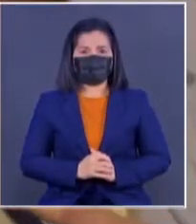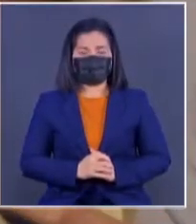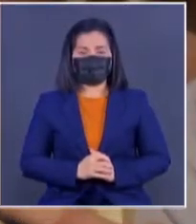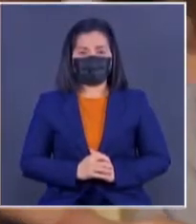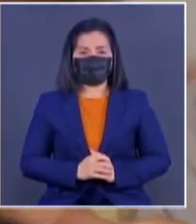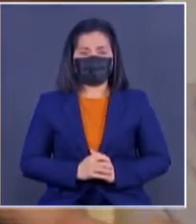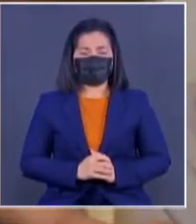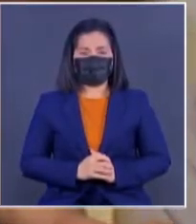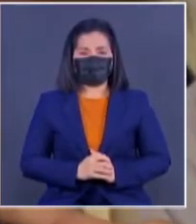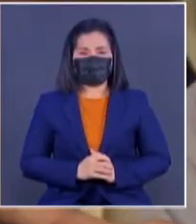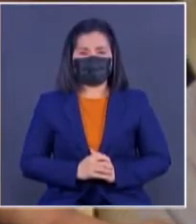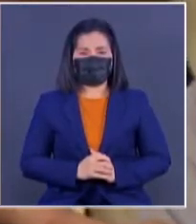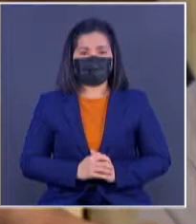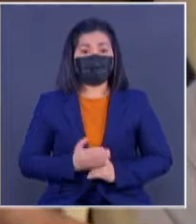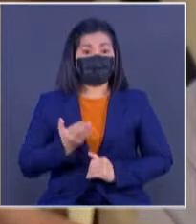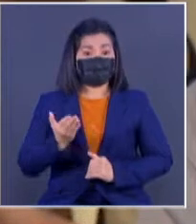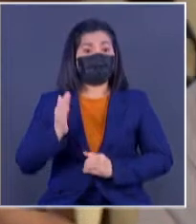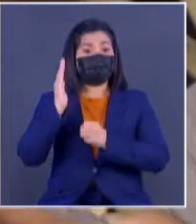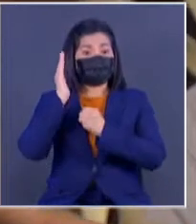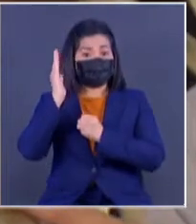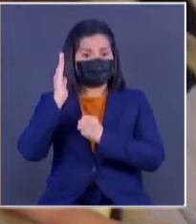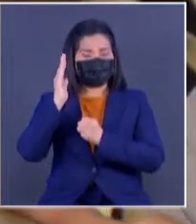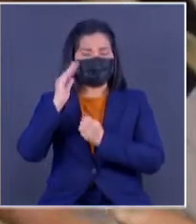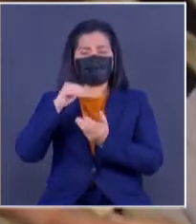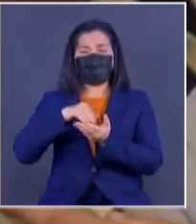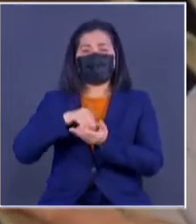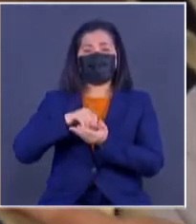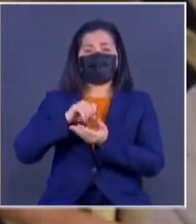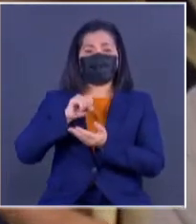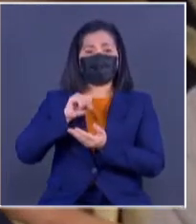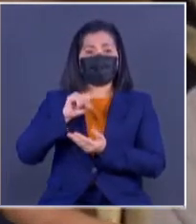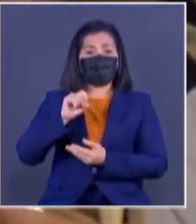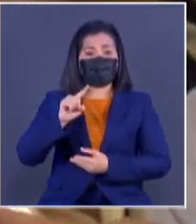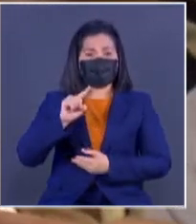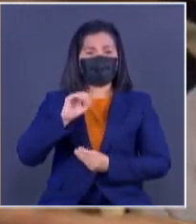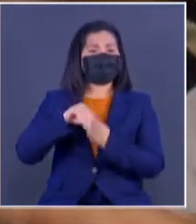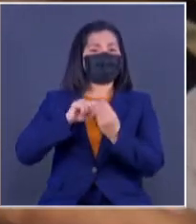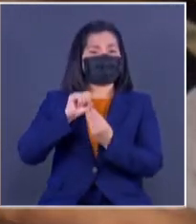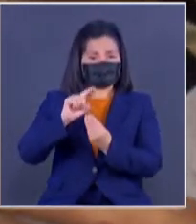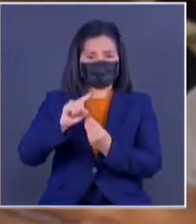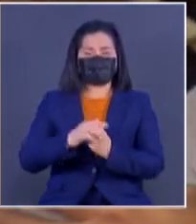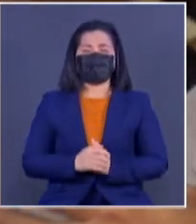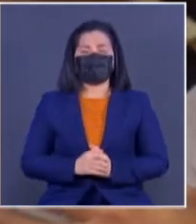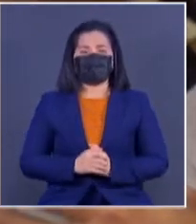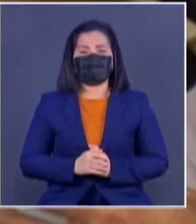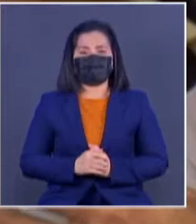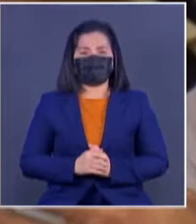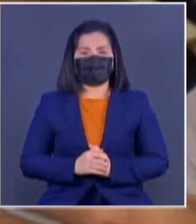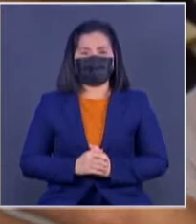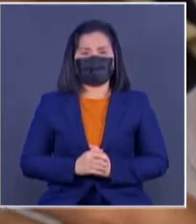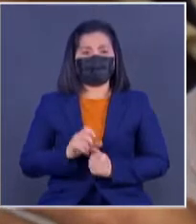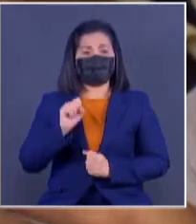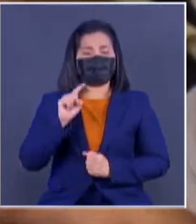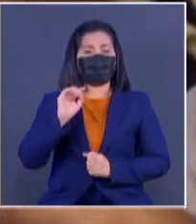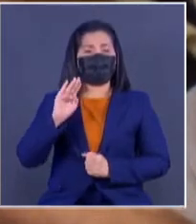นายธนกรวังบุญคงชนะครับโฆษกศูนย์บริหารสถานการณ์เศรษฐกิจจากผลกระทบการระบาดของโควิด-19 หรือว่าศูนย์สบ